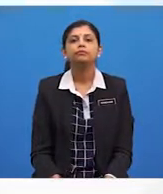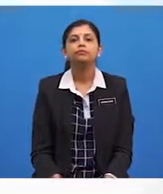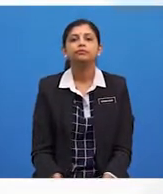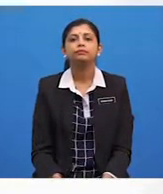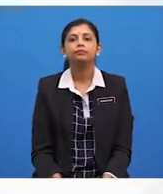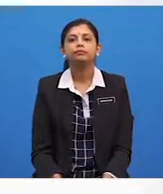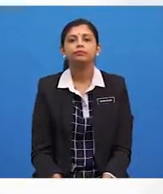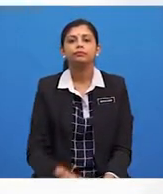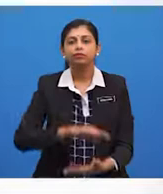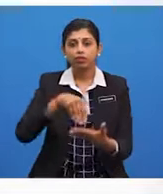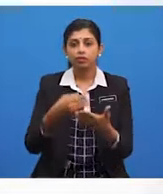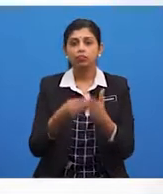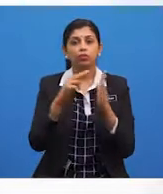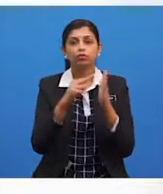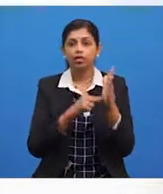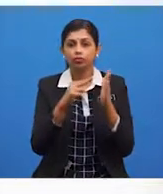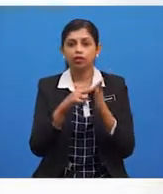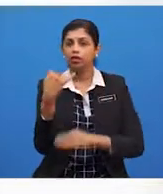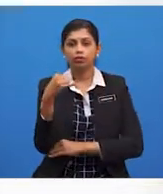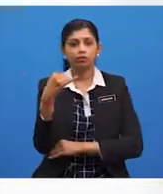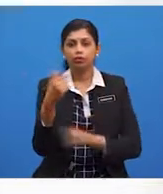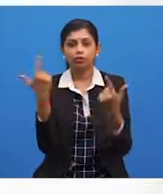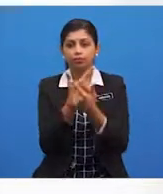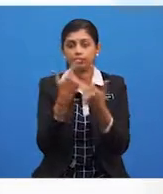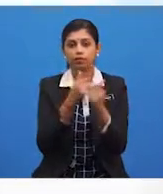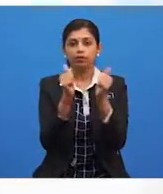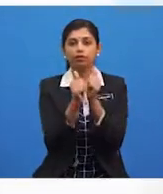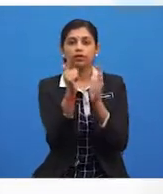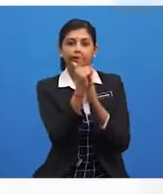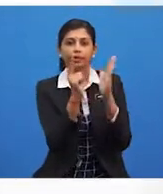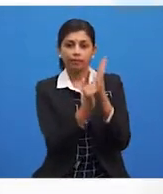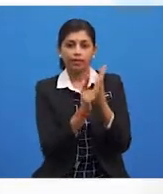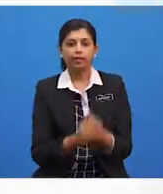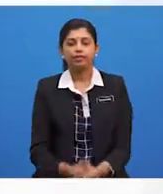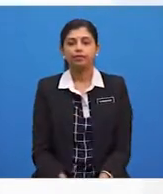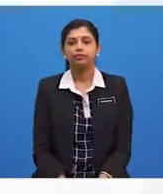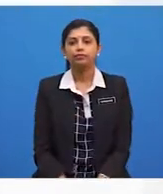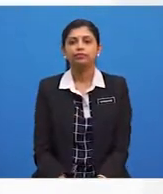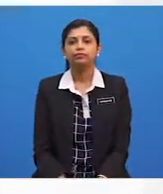Selain itu, semua undang-undang tidak boleh bercanggah dengan perlembagaan.